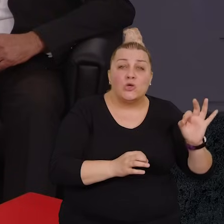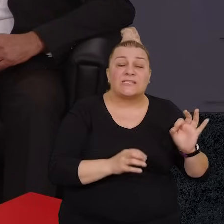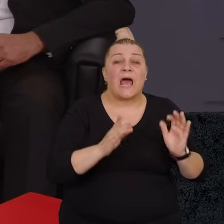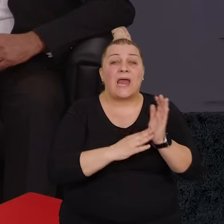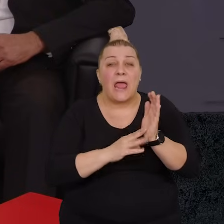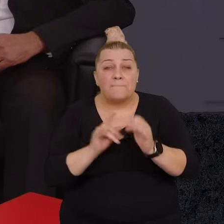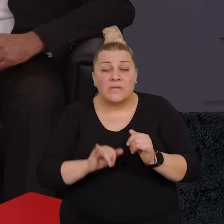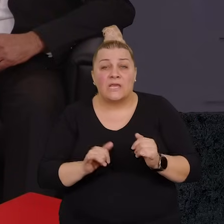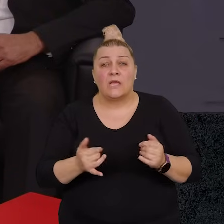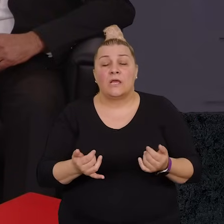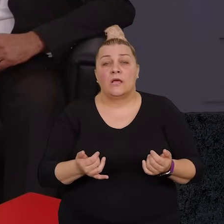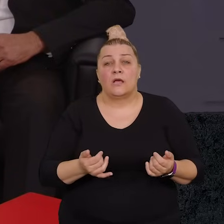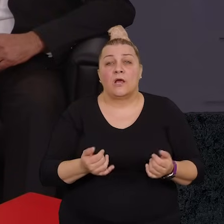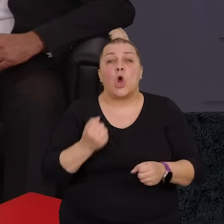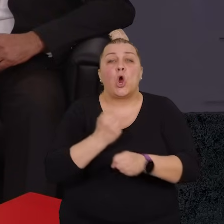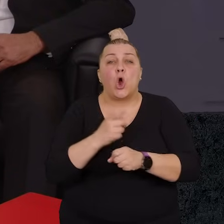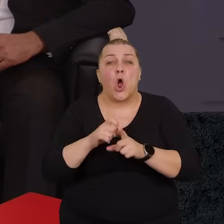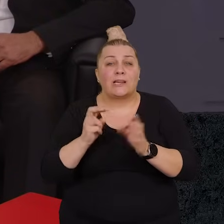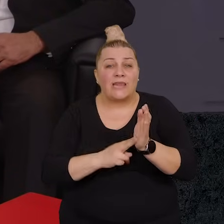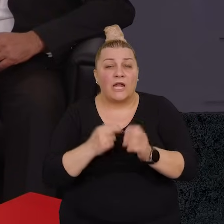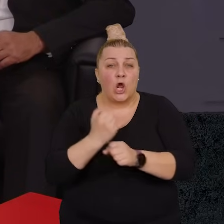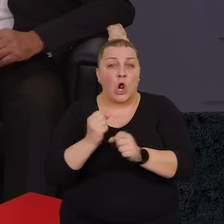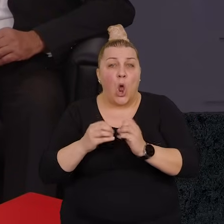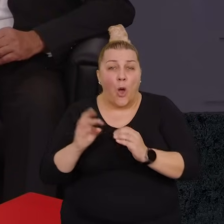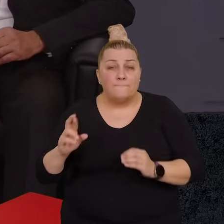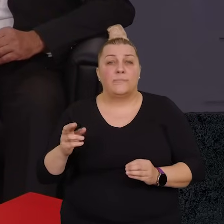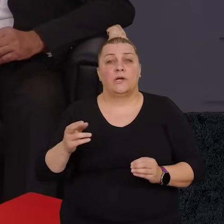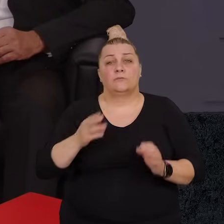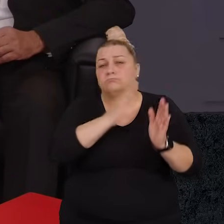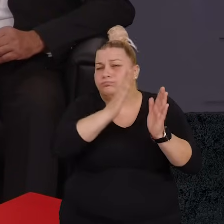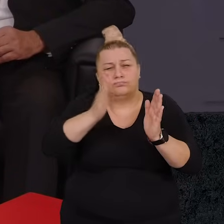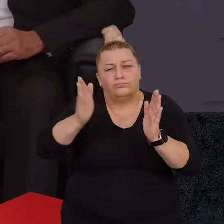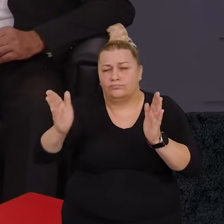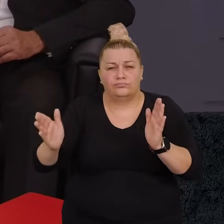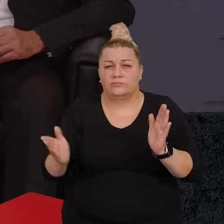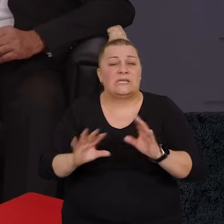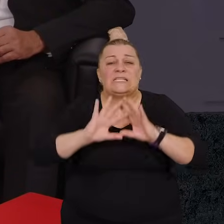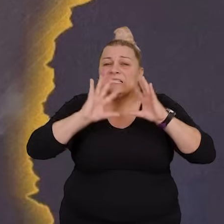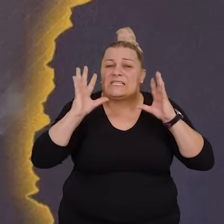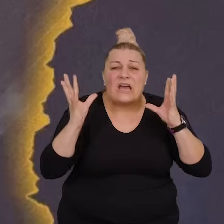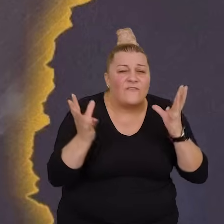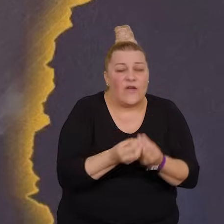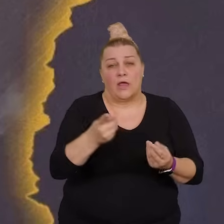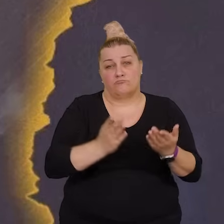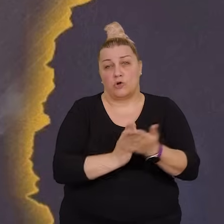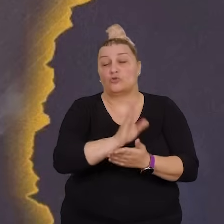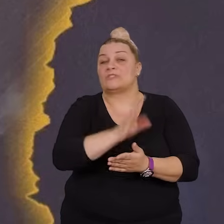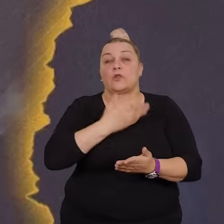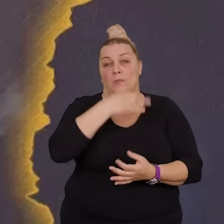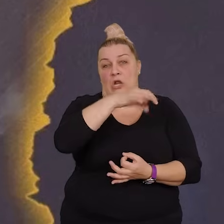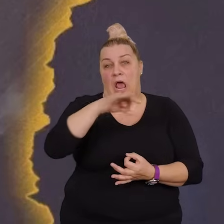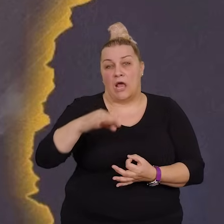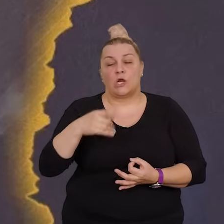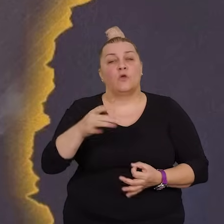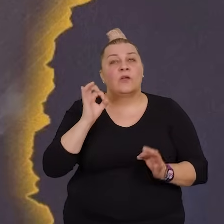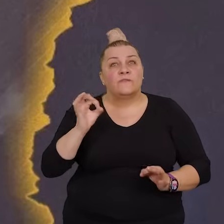Emija, preko Golden Globa, preko Laurence Olivier u Londonu, preko Tonya na Broadwayu, znači on je prošao sve. To je jedan izuzetan intelektualac